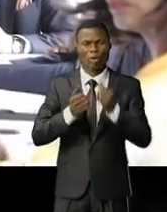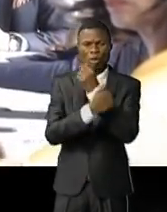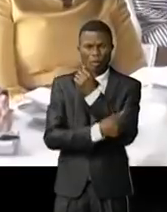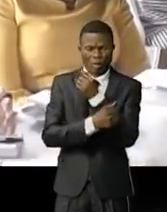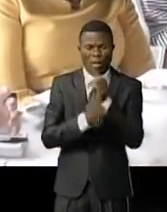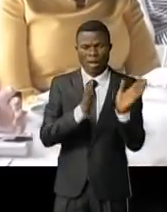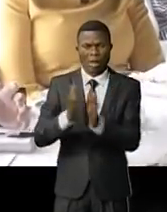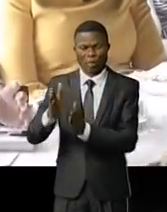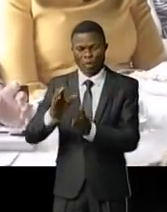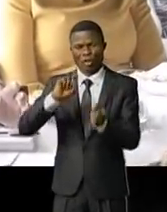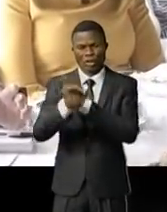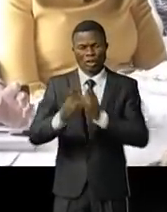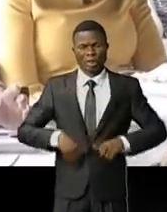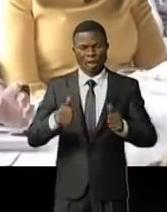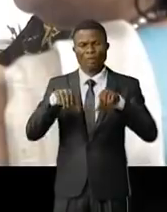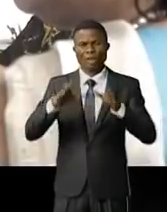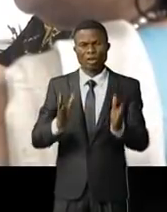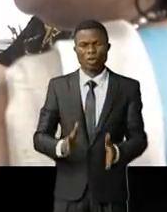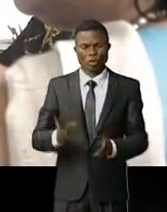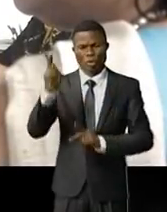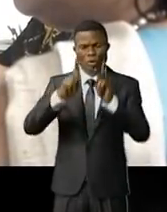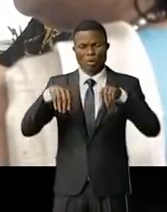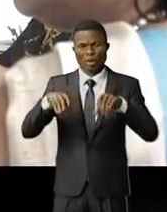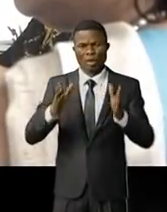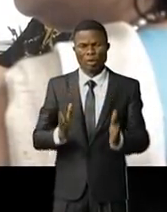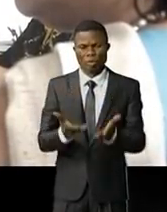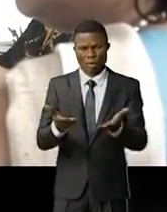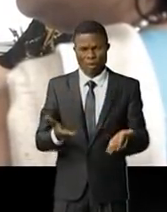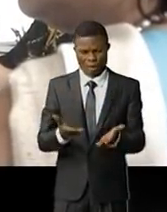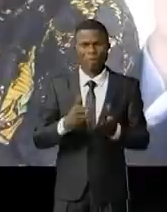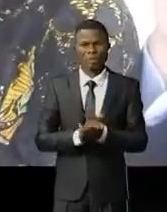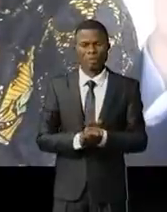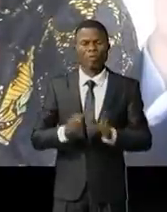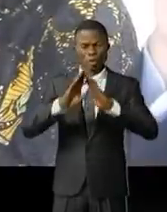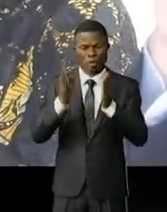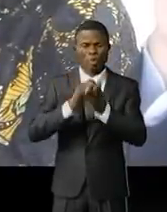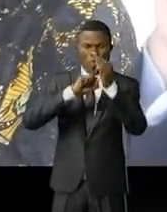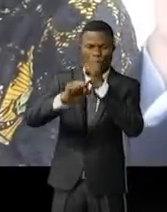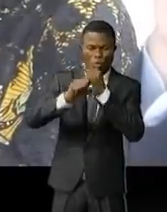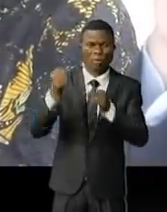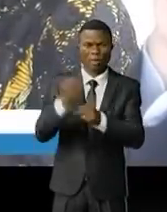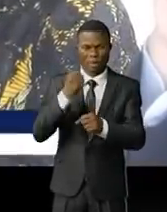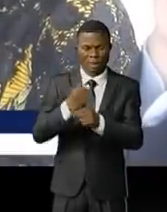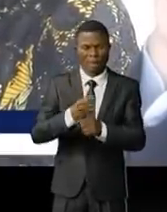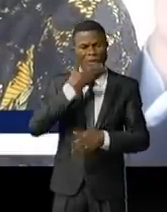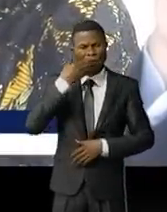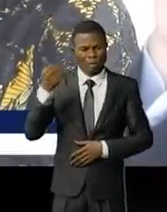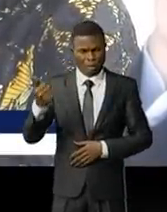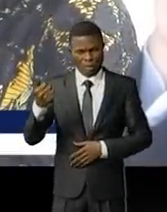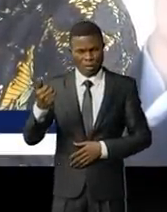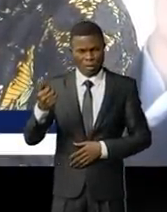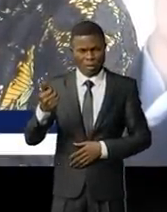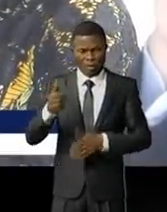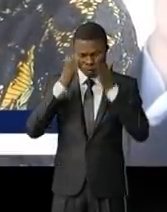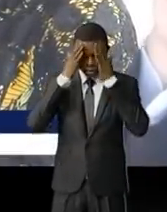pour améliorer les conditions sociales de la population. Ceci passe par la promotion du travail décent qui se